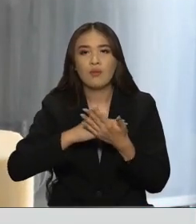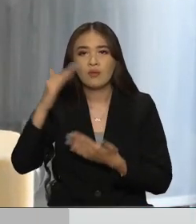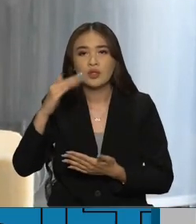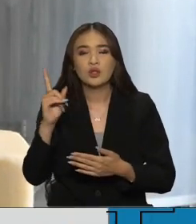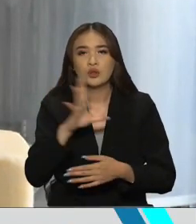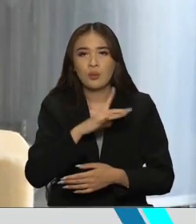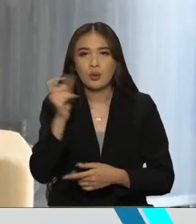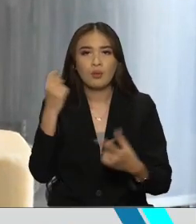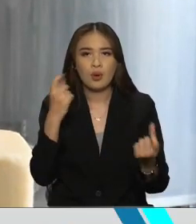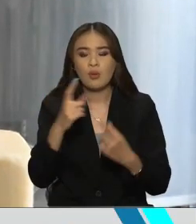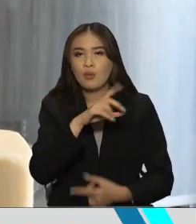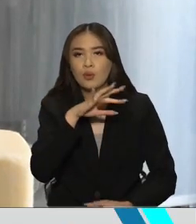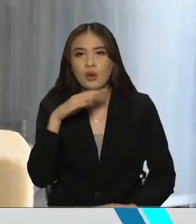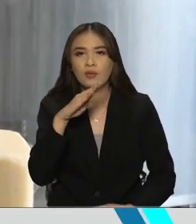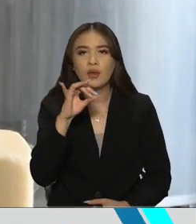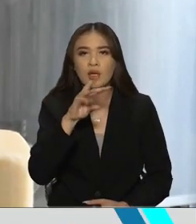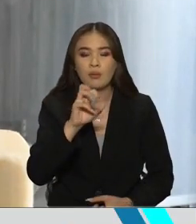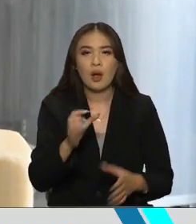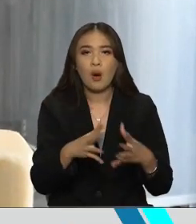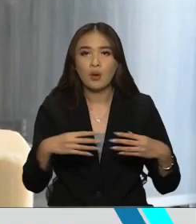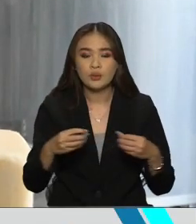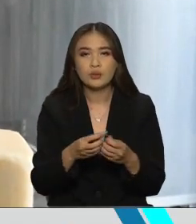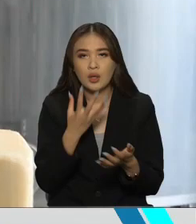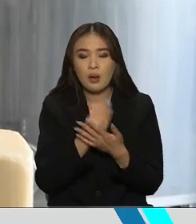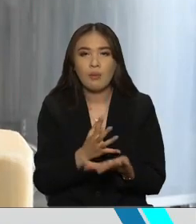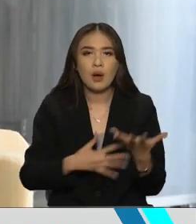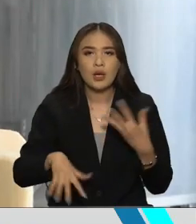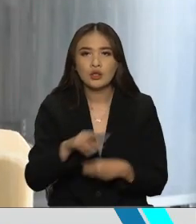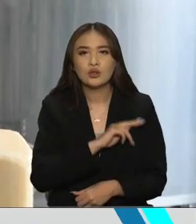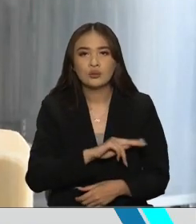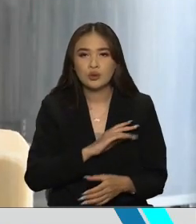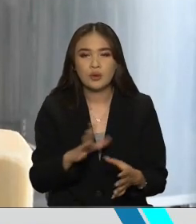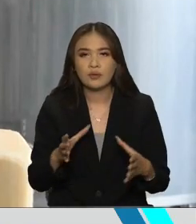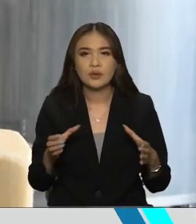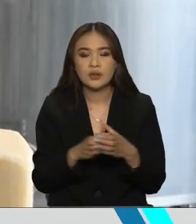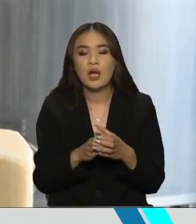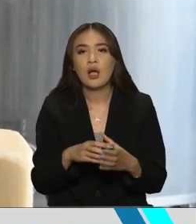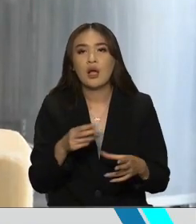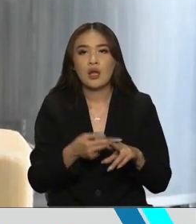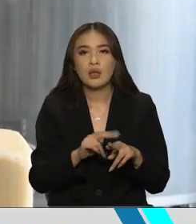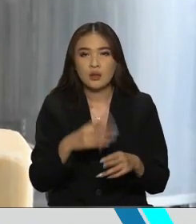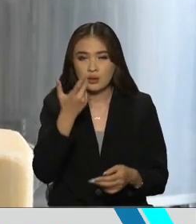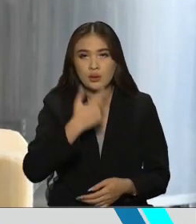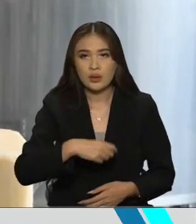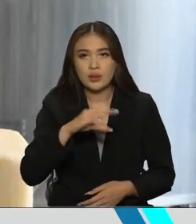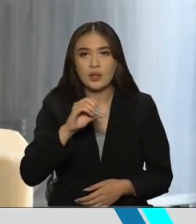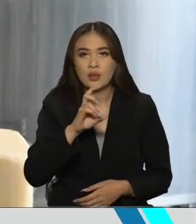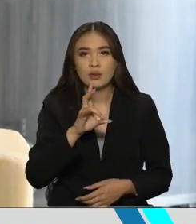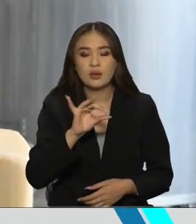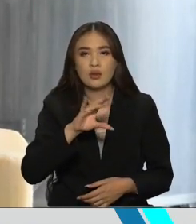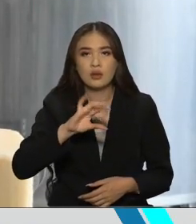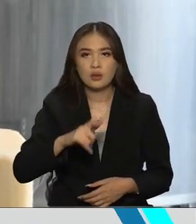Тапсырыс берушілер көп. Ферма отбасылық ісіміз. Барлық жұмысты жанұя мүшелері атқарады. Өзім технологпын. Жолдасым